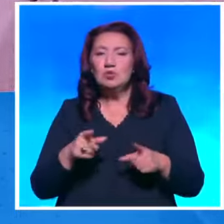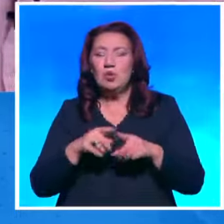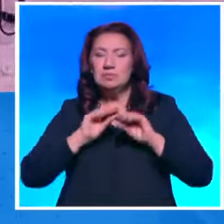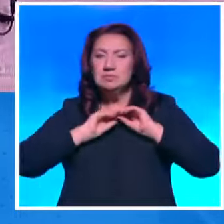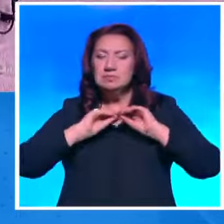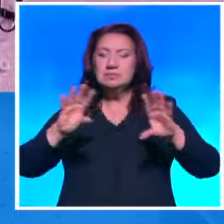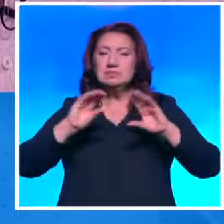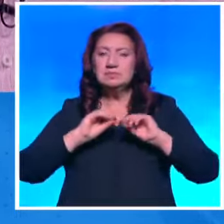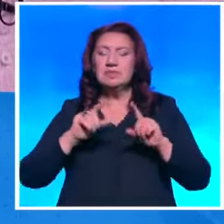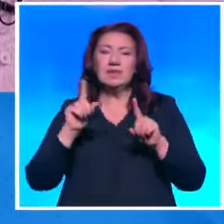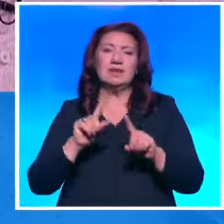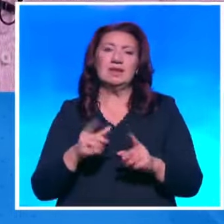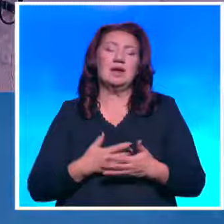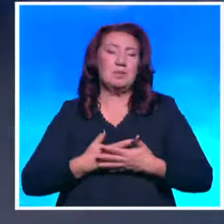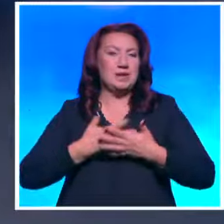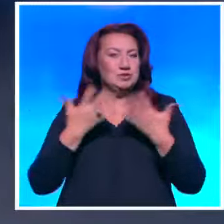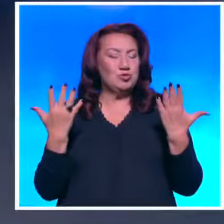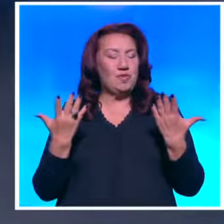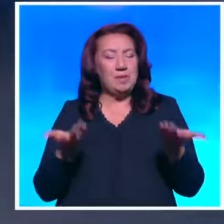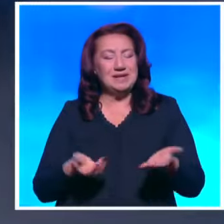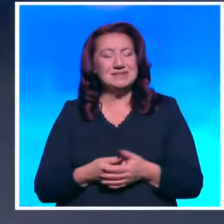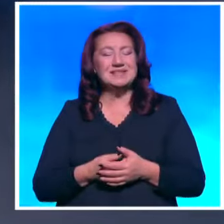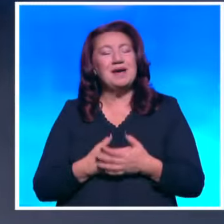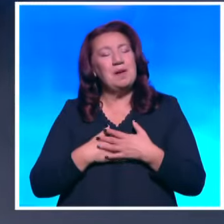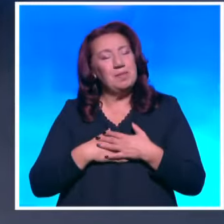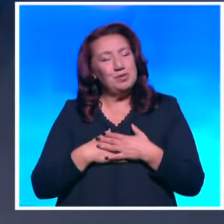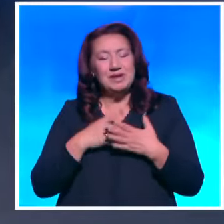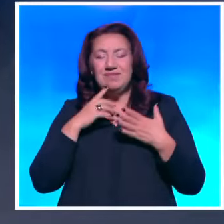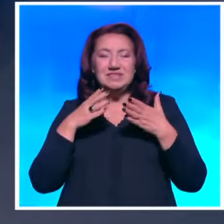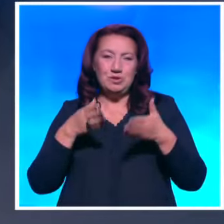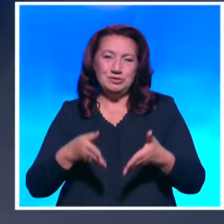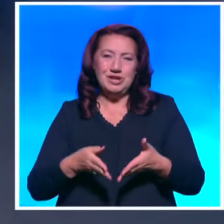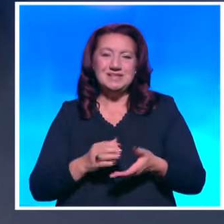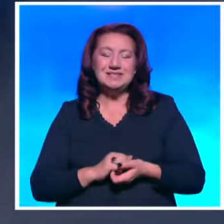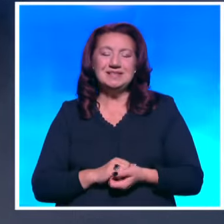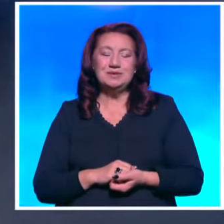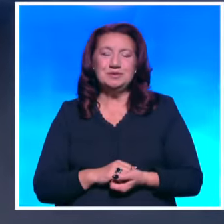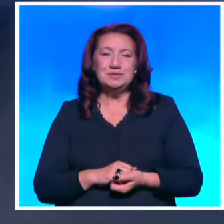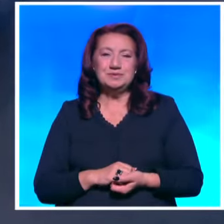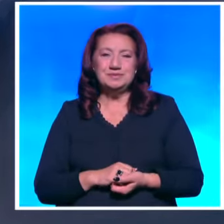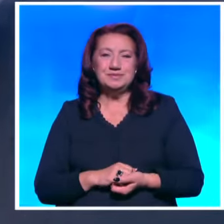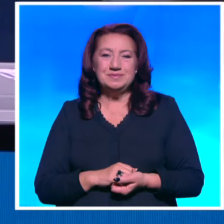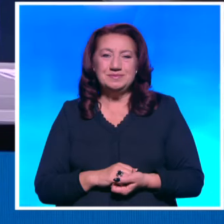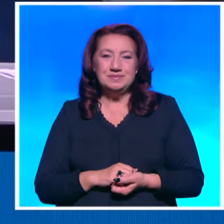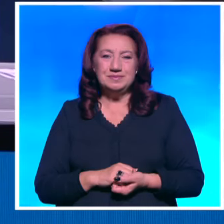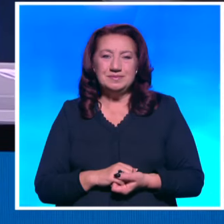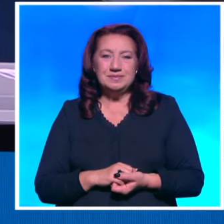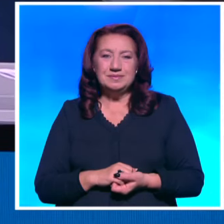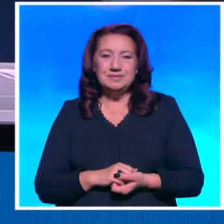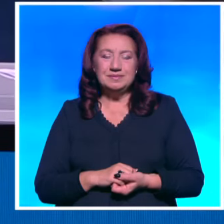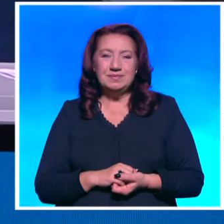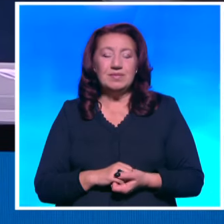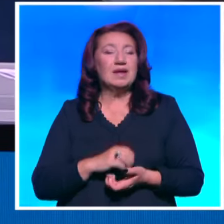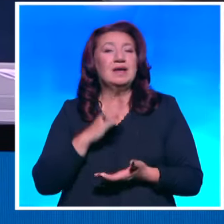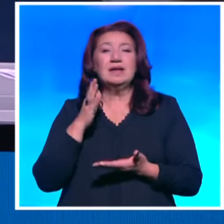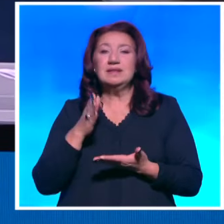празник. Много ви благодарим за това участие в този хубав празничен ден при нас в студиото. И аз ви благодарим от сърце. И